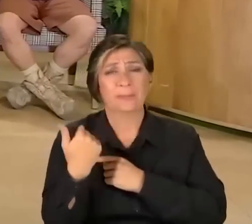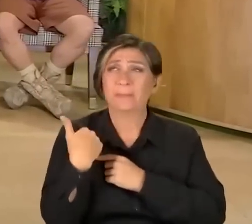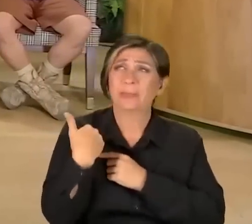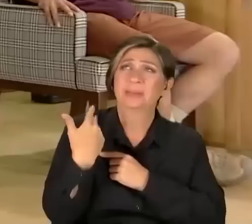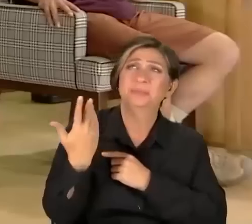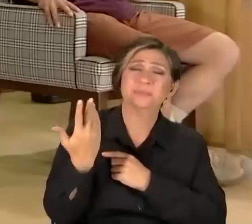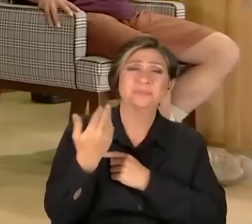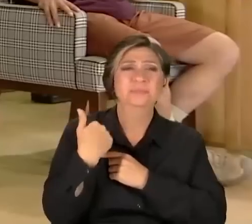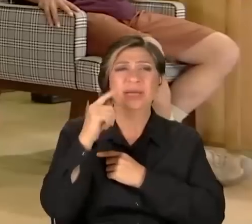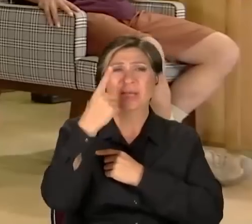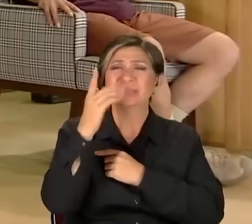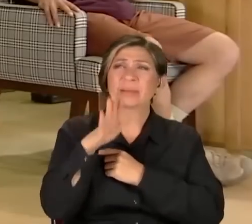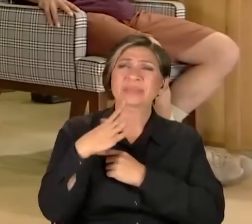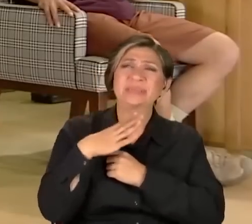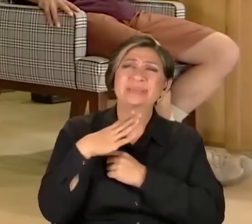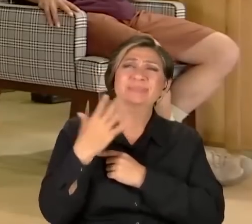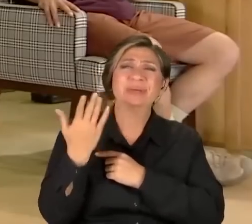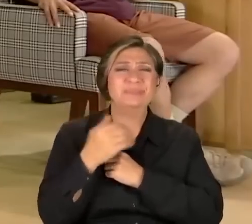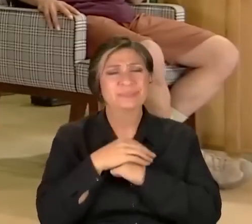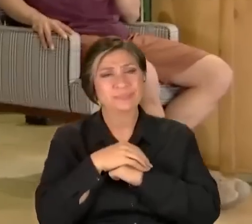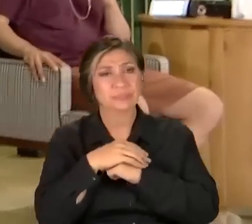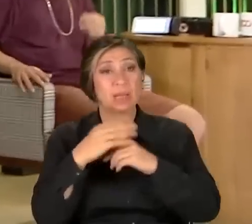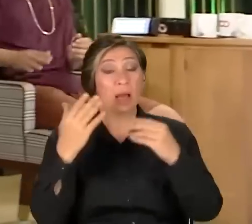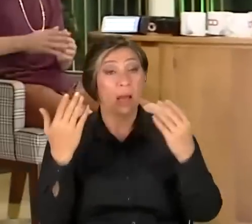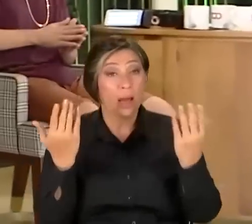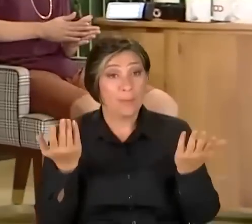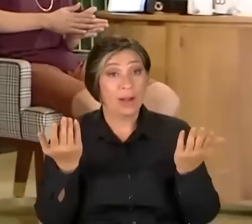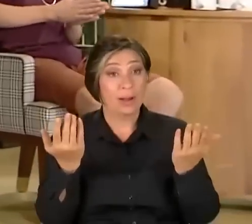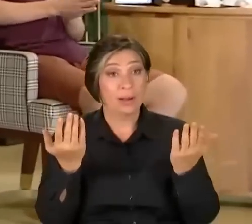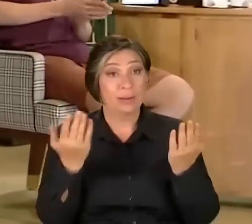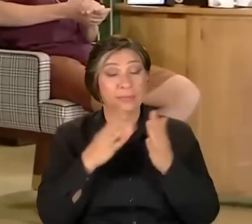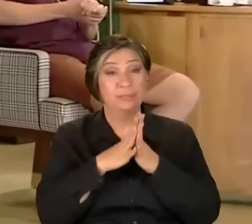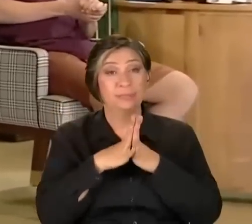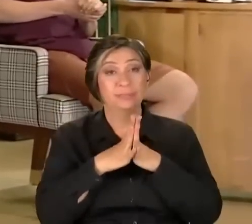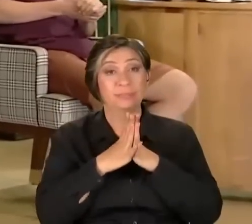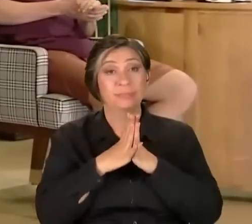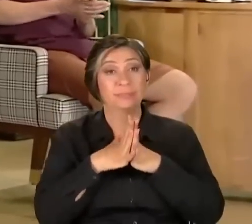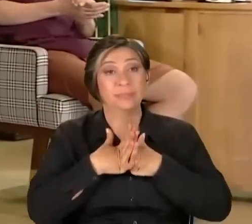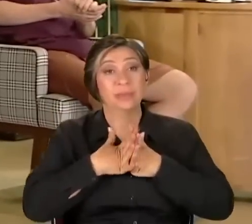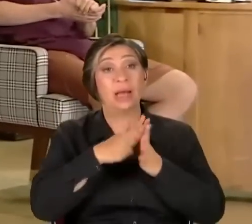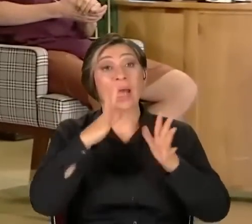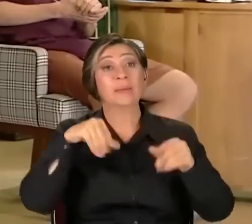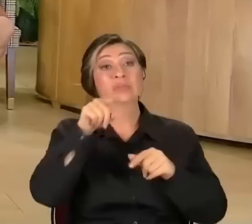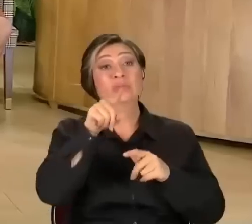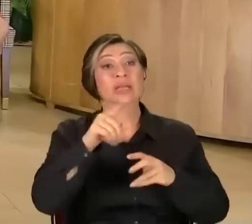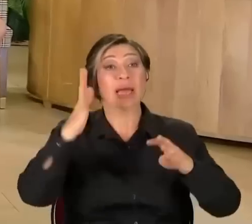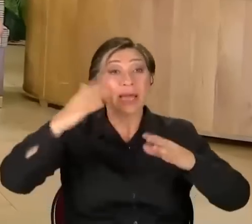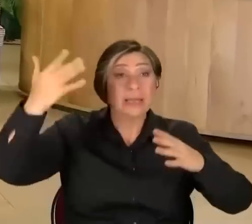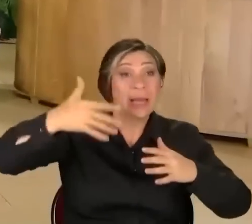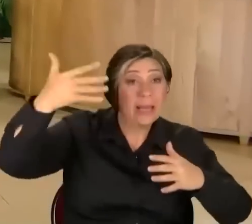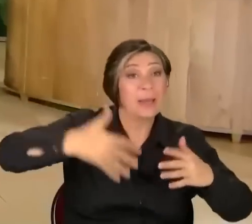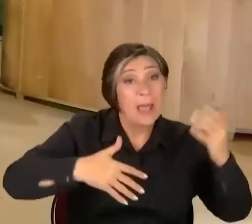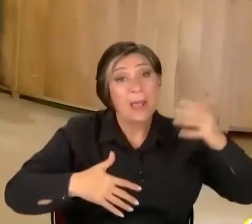biraz yalnız kalmak istedim falan filan diye bir şey ama Ama siz hepiniz şusunuz